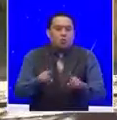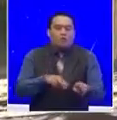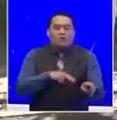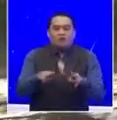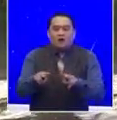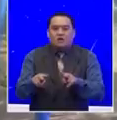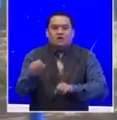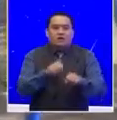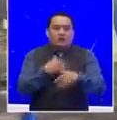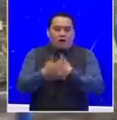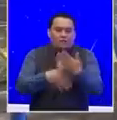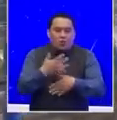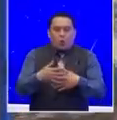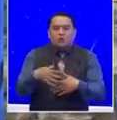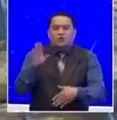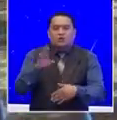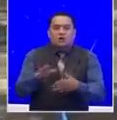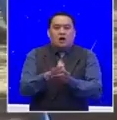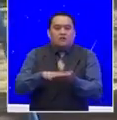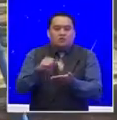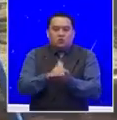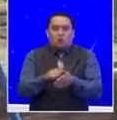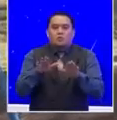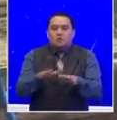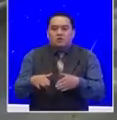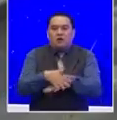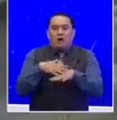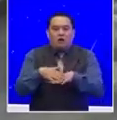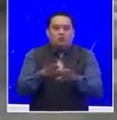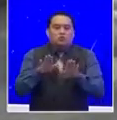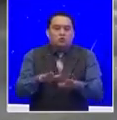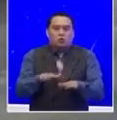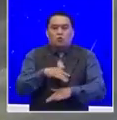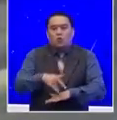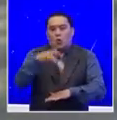концентрированным раствором гипохлорита натрия обеззараживаются места скопления людей не только в